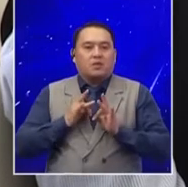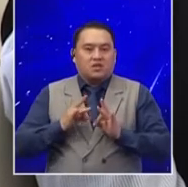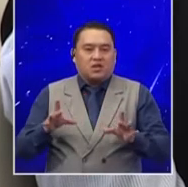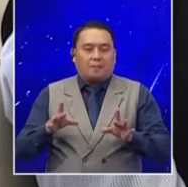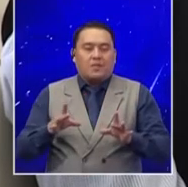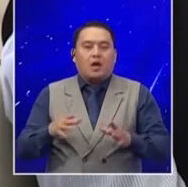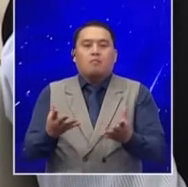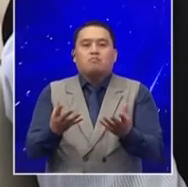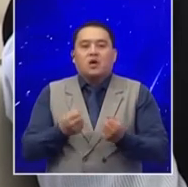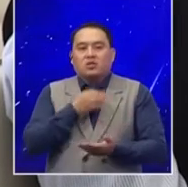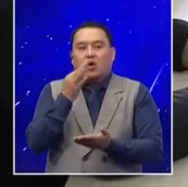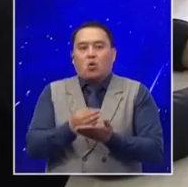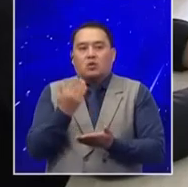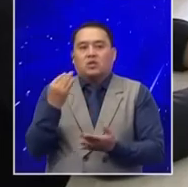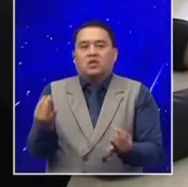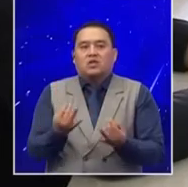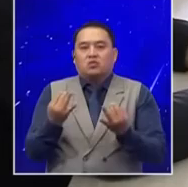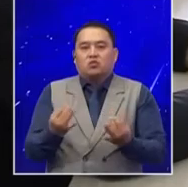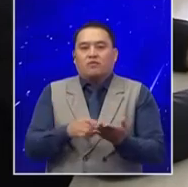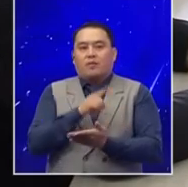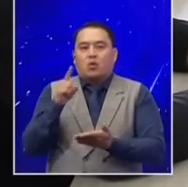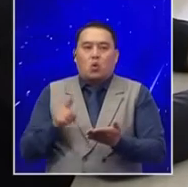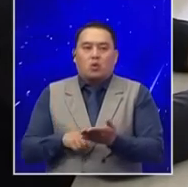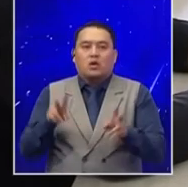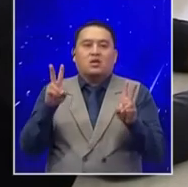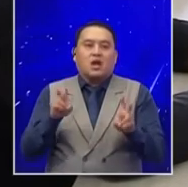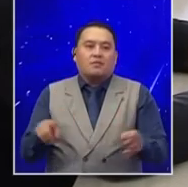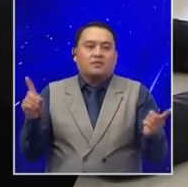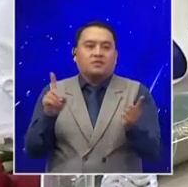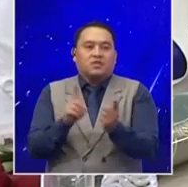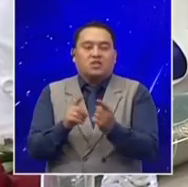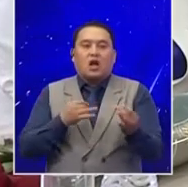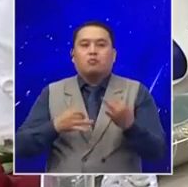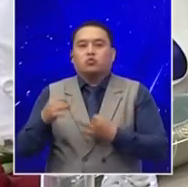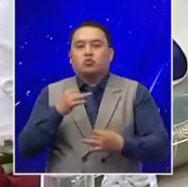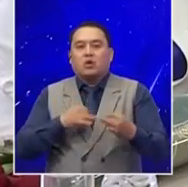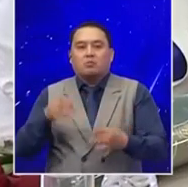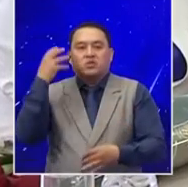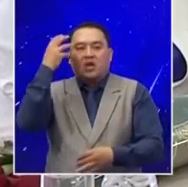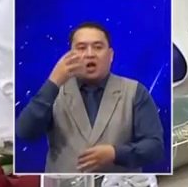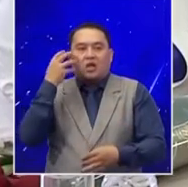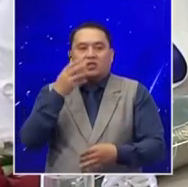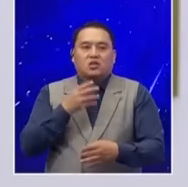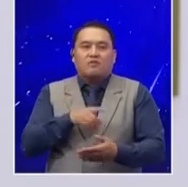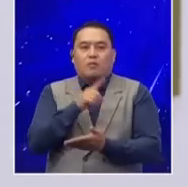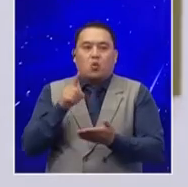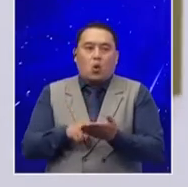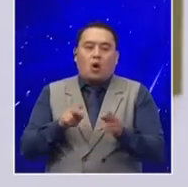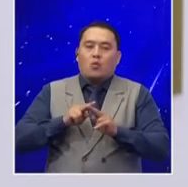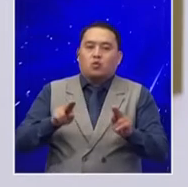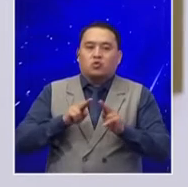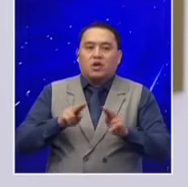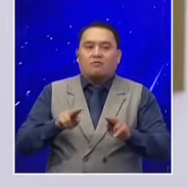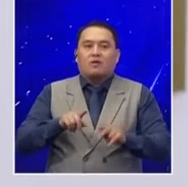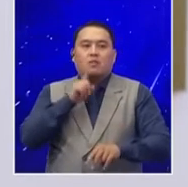праздником и получили ответы на интересующие вопросы. В рамках встречи также обсуждались вопросы психологического характера. Как педагогу